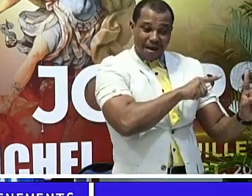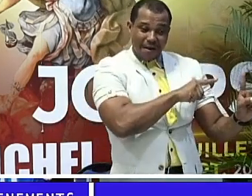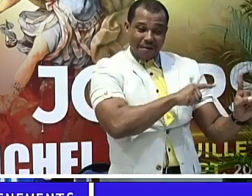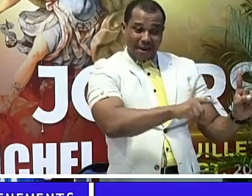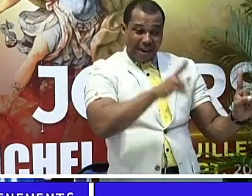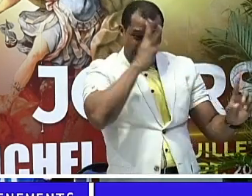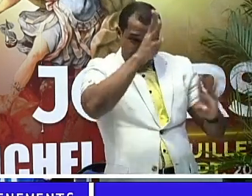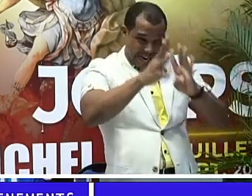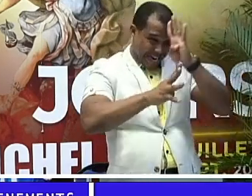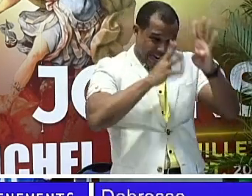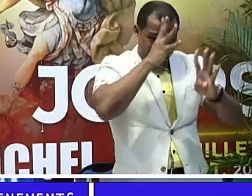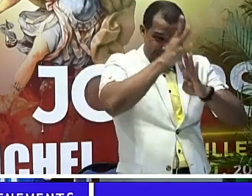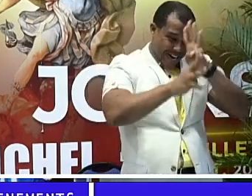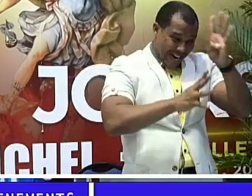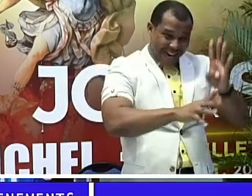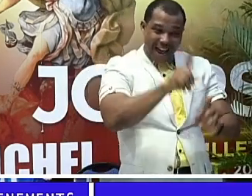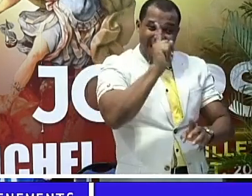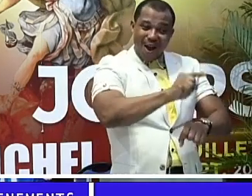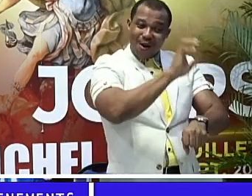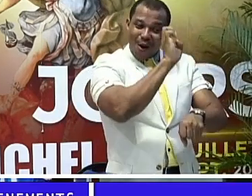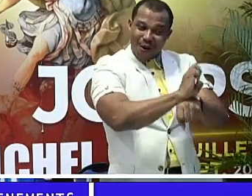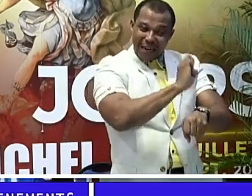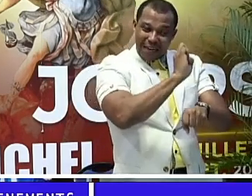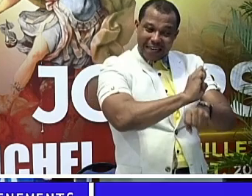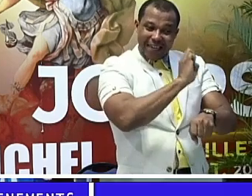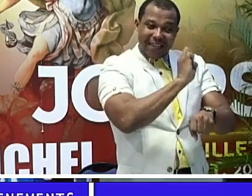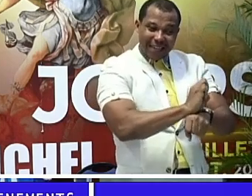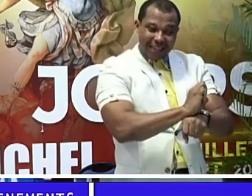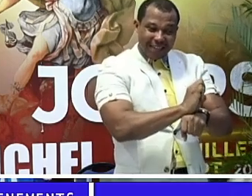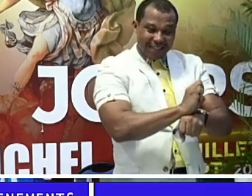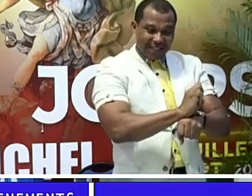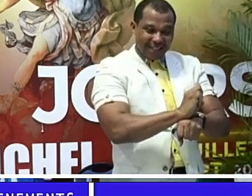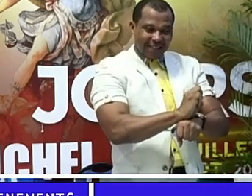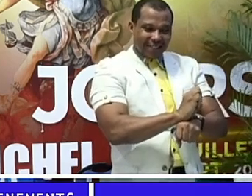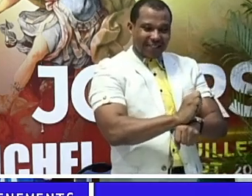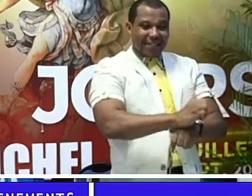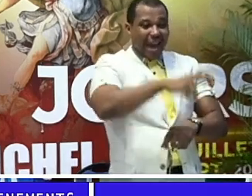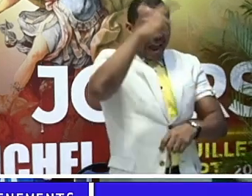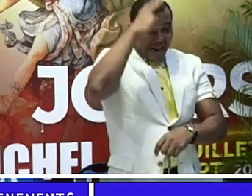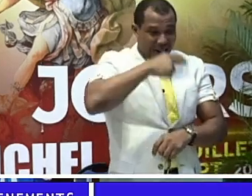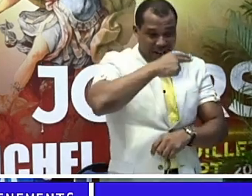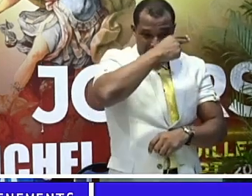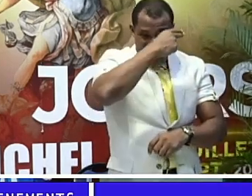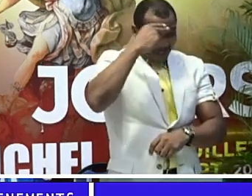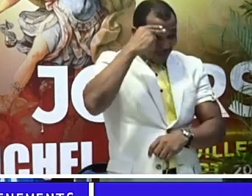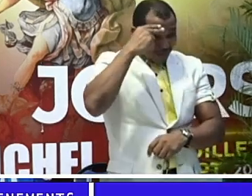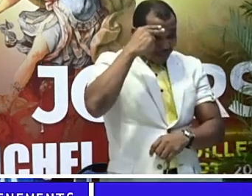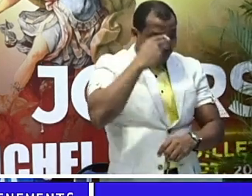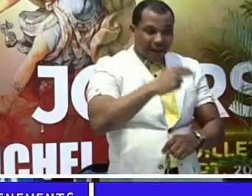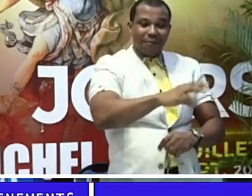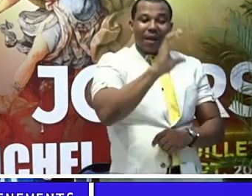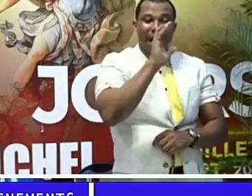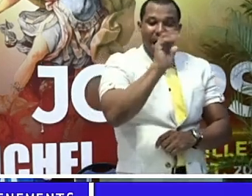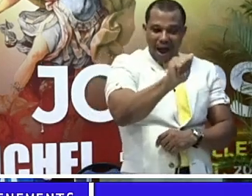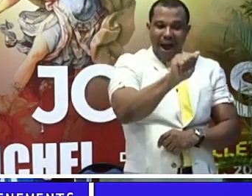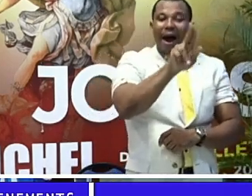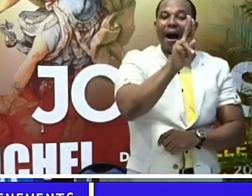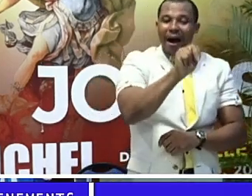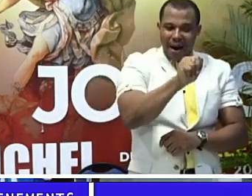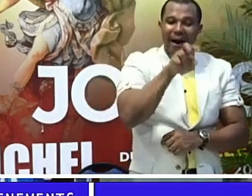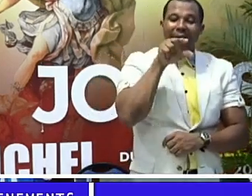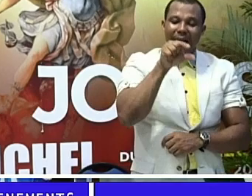que aurait l'Église catholique anglicane. L'Église catholique anglicane que nous relions couramment